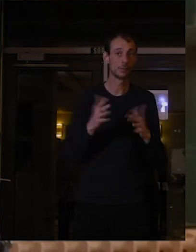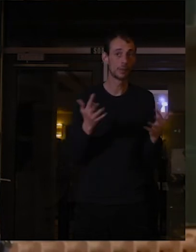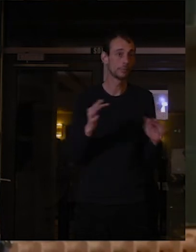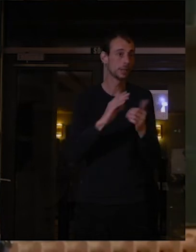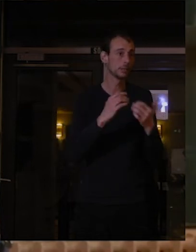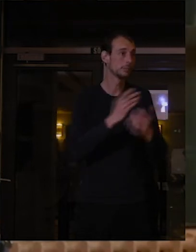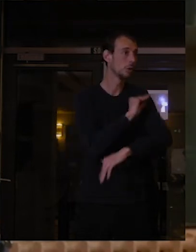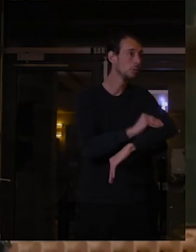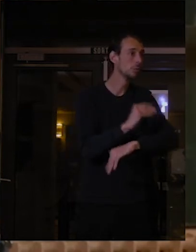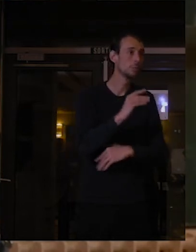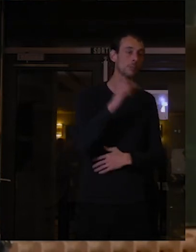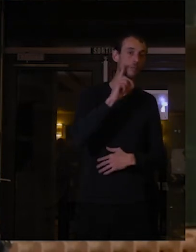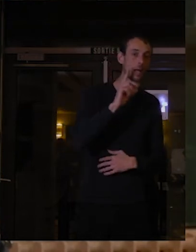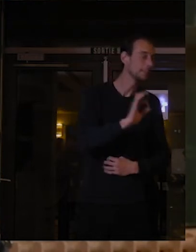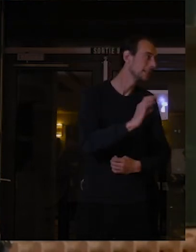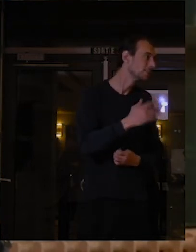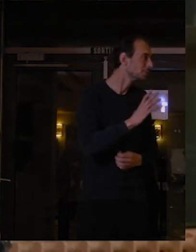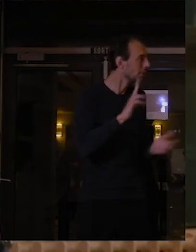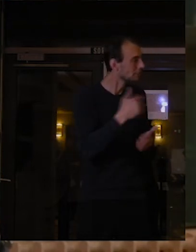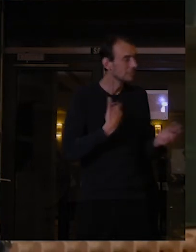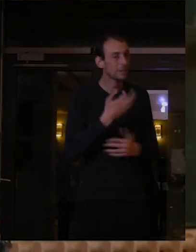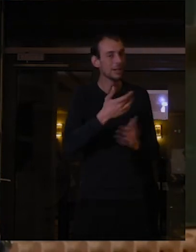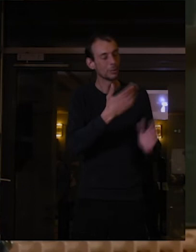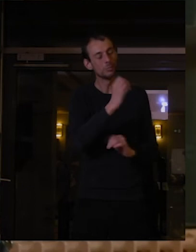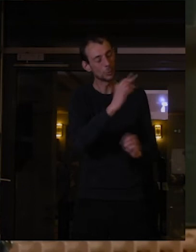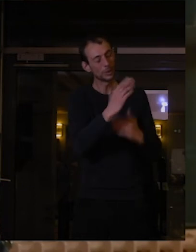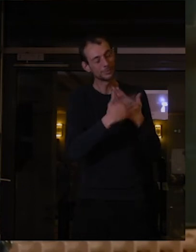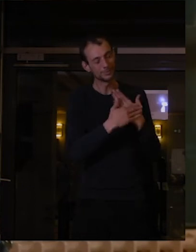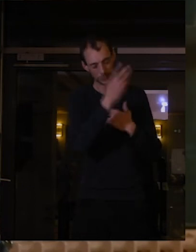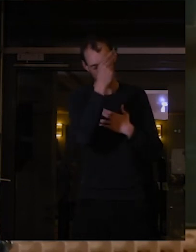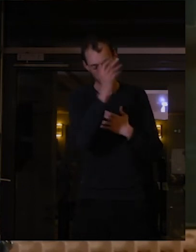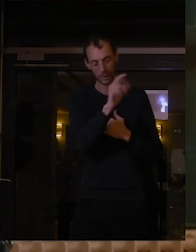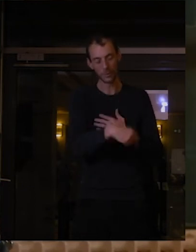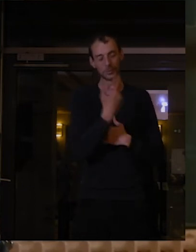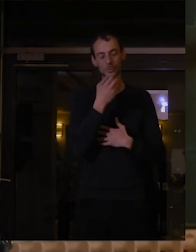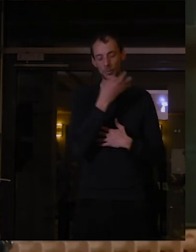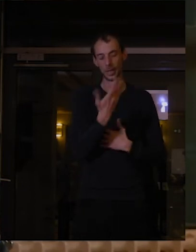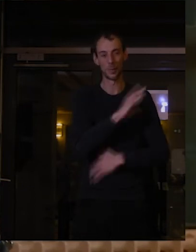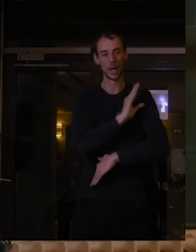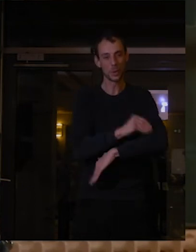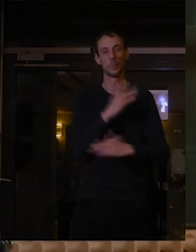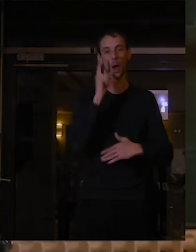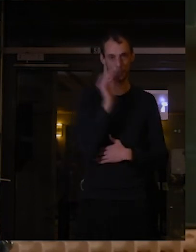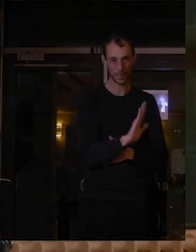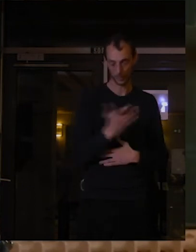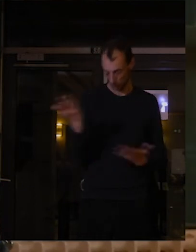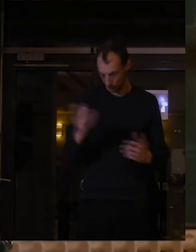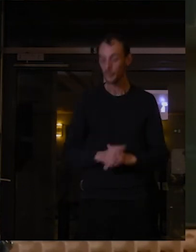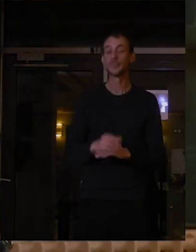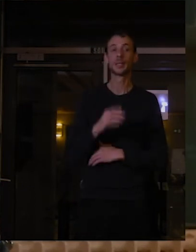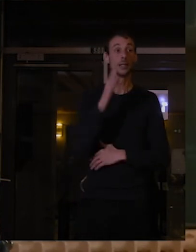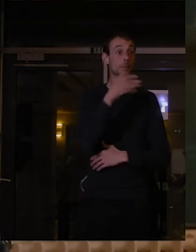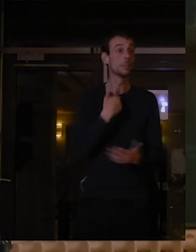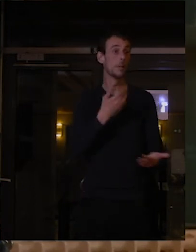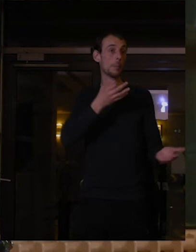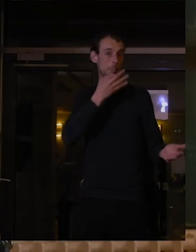féminin. Alors j'utilise le terme, mais je dirais aussi sport masculin parce que j'ai bien entendu la remarque qui était très intéressante. Et j'en profite de votre présence aussi